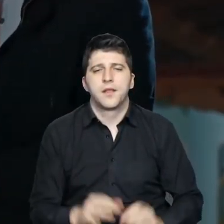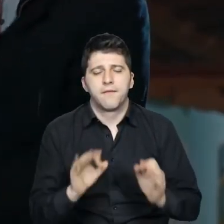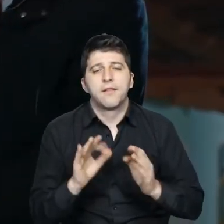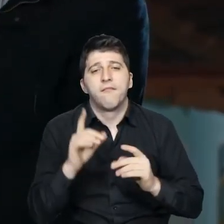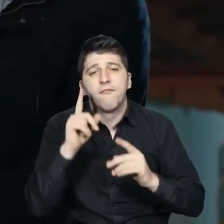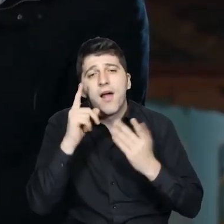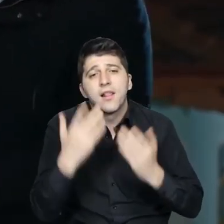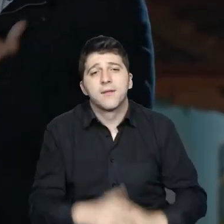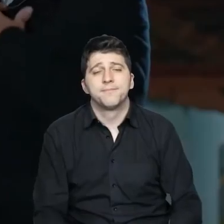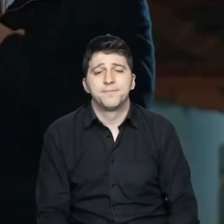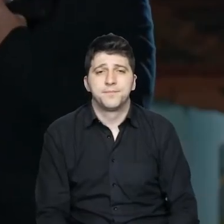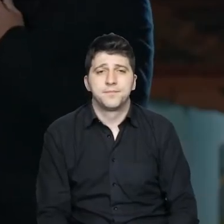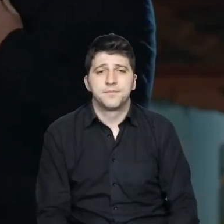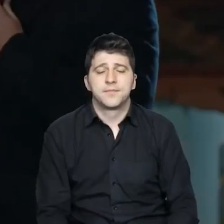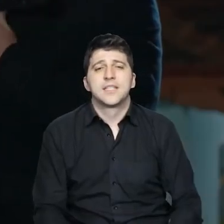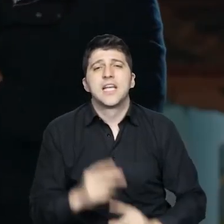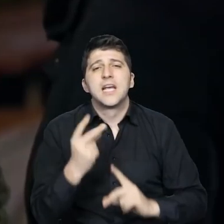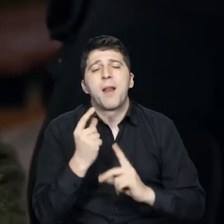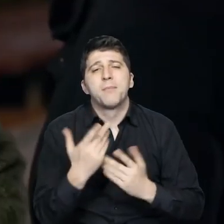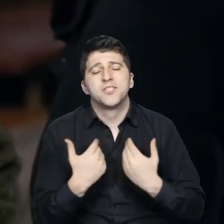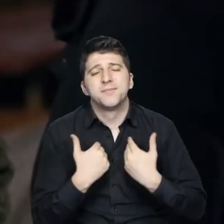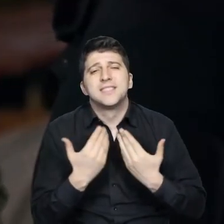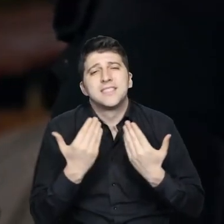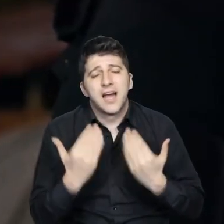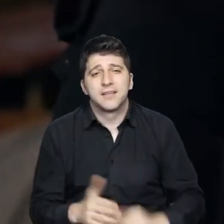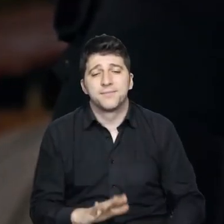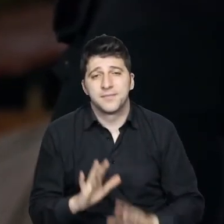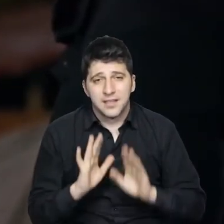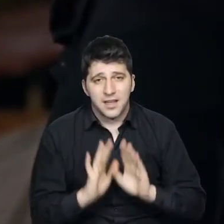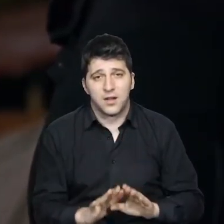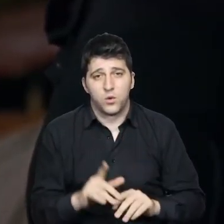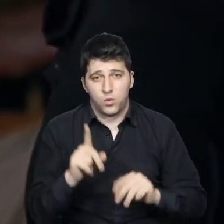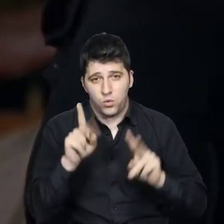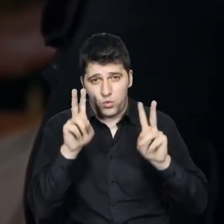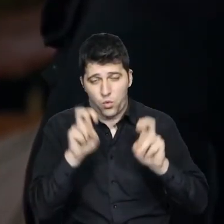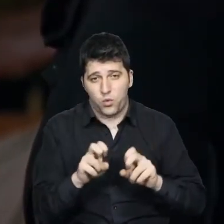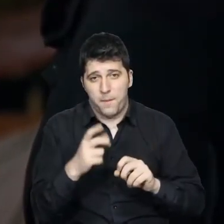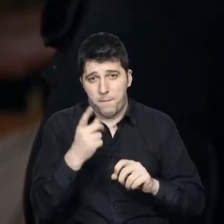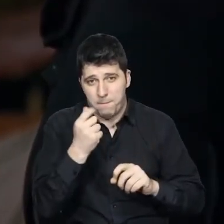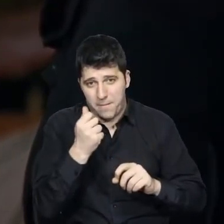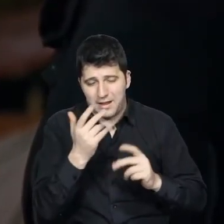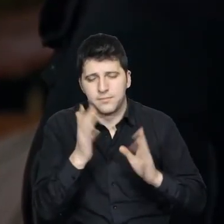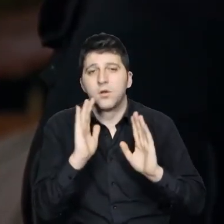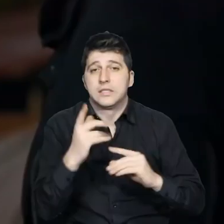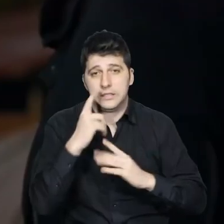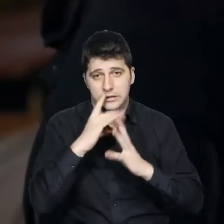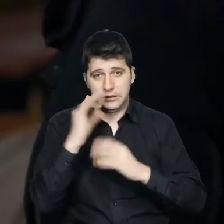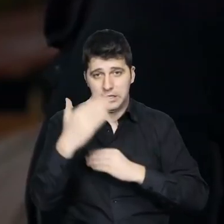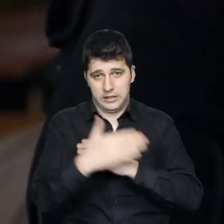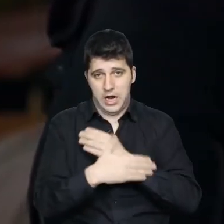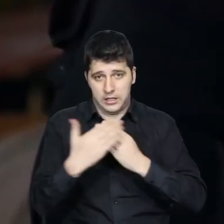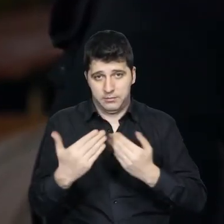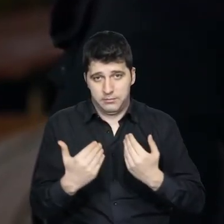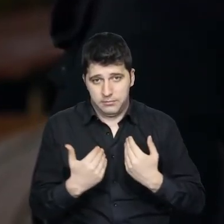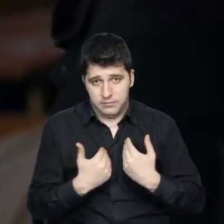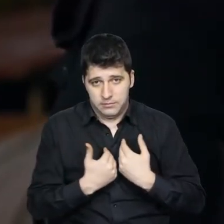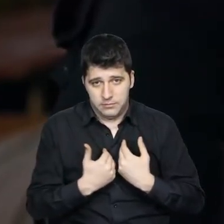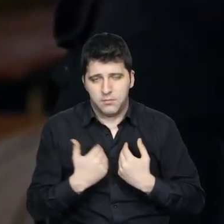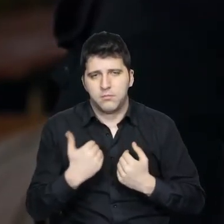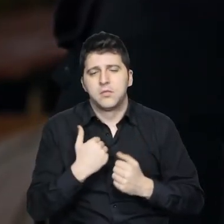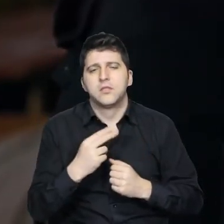Vallahi İbrahim'cim, yani eğer söz konusu para insanlıksa, hizmetse,